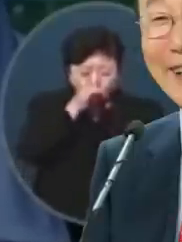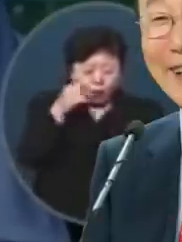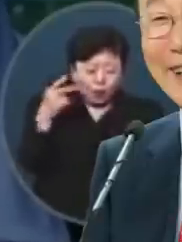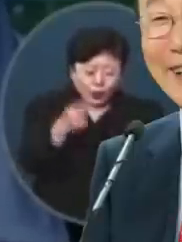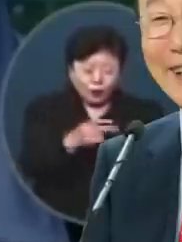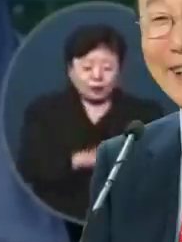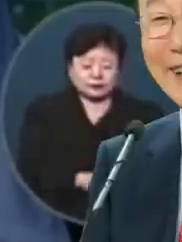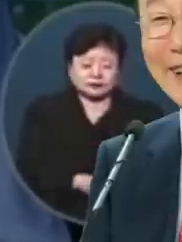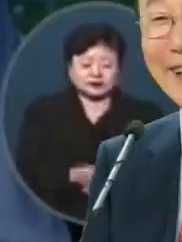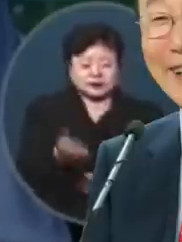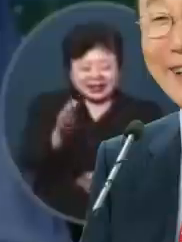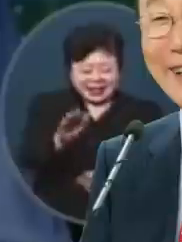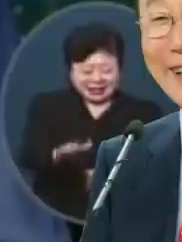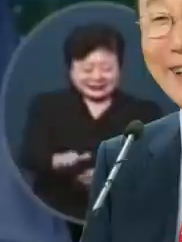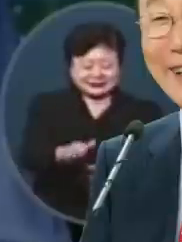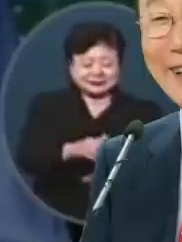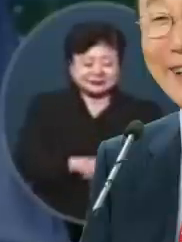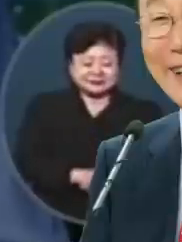그런데